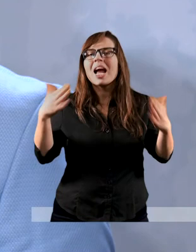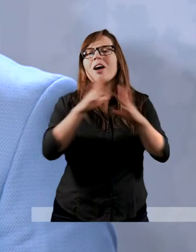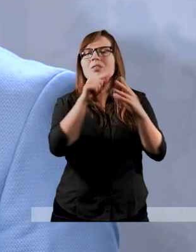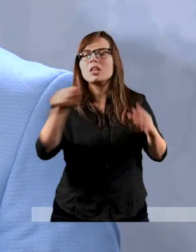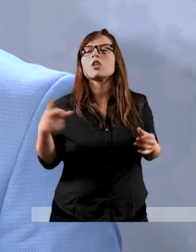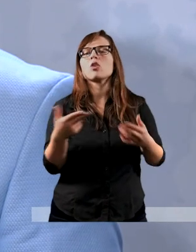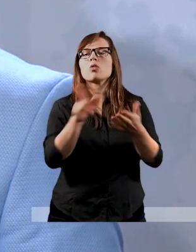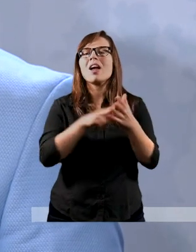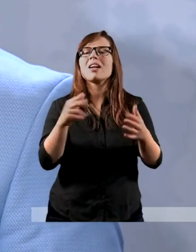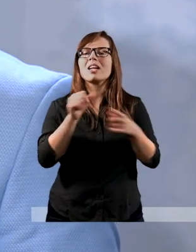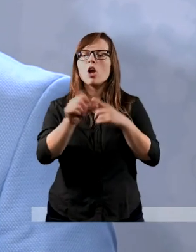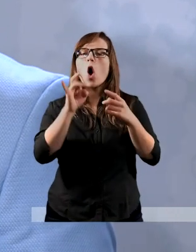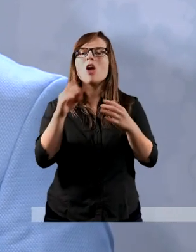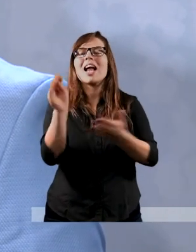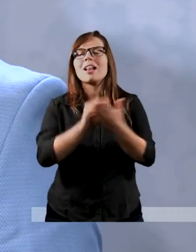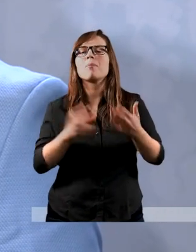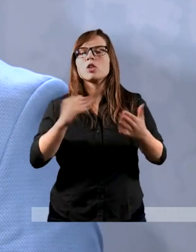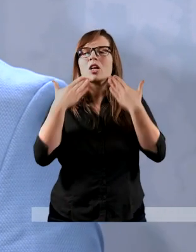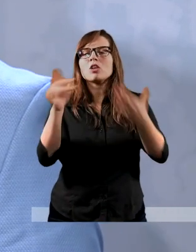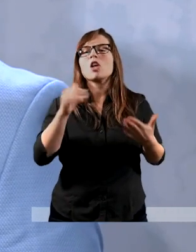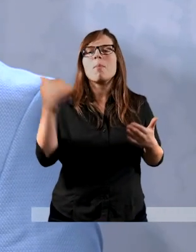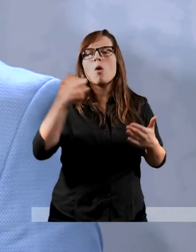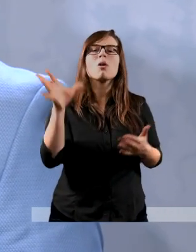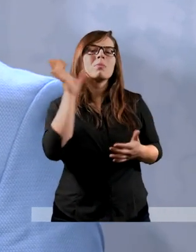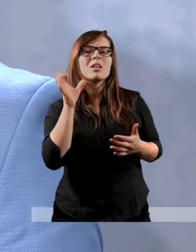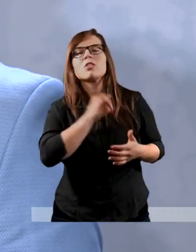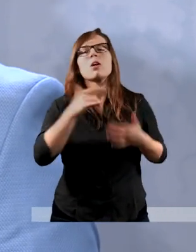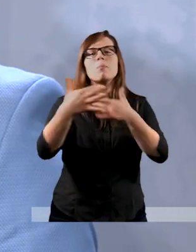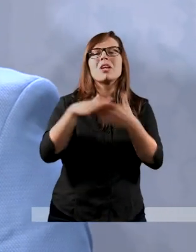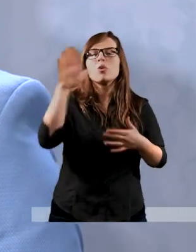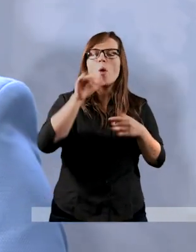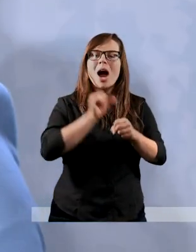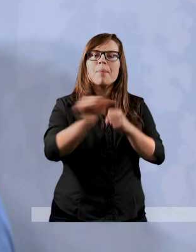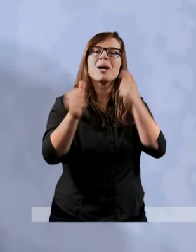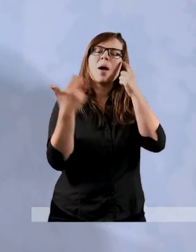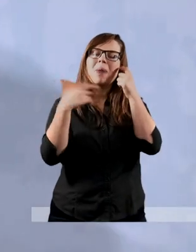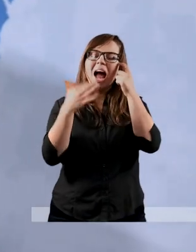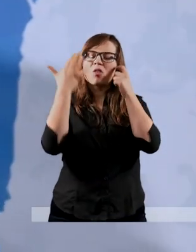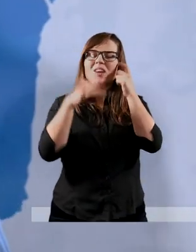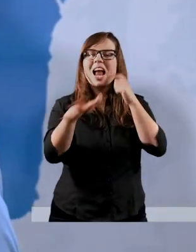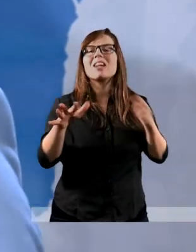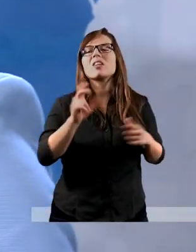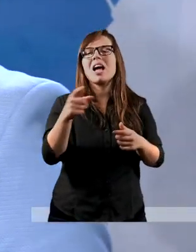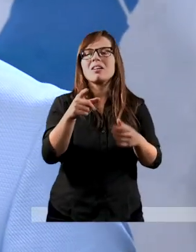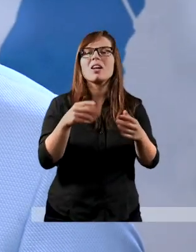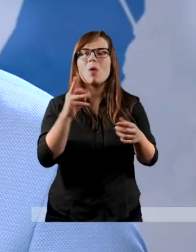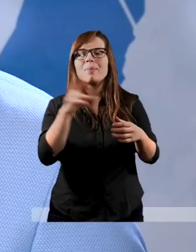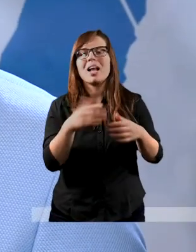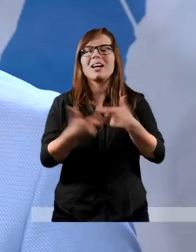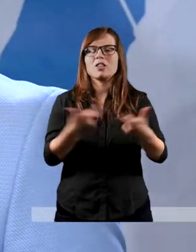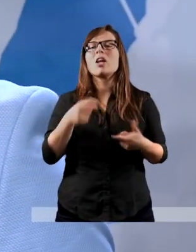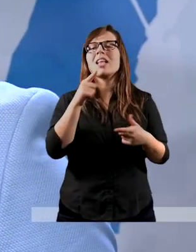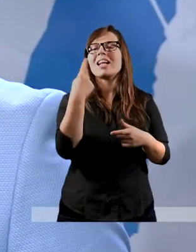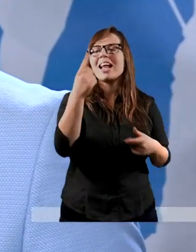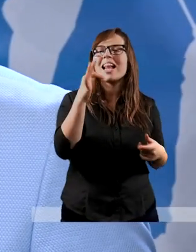numer do mnie. Właśnie Gosia napisała, dziękuję, że mogę przysłuchiwać się, bliżej Boga być. Bardzo wiele znaczą dla mnie te webinary. Pozdrawiam.